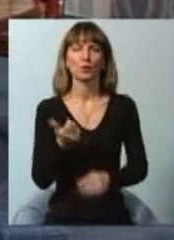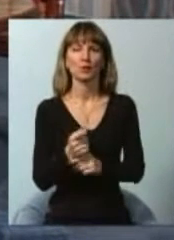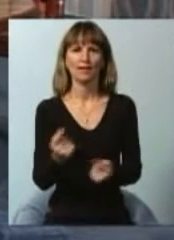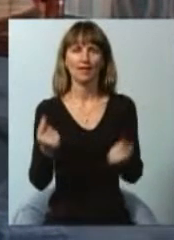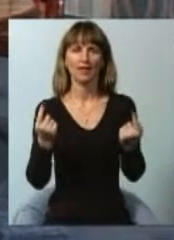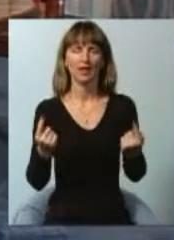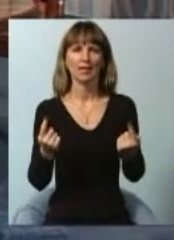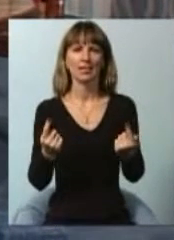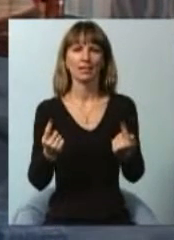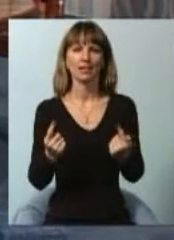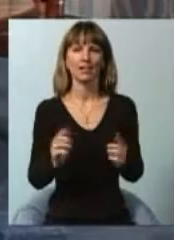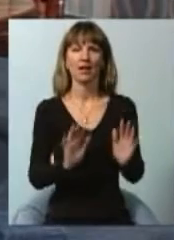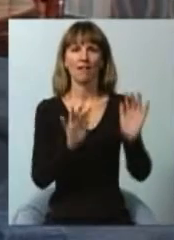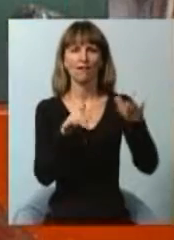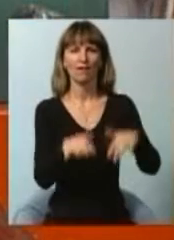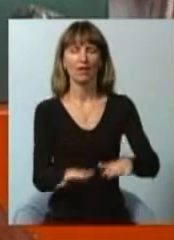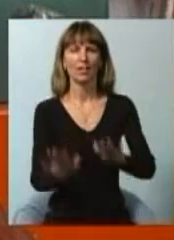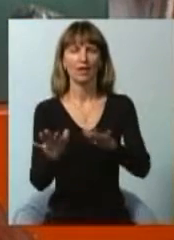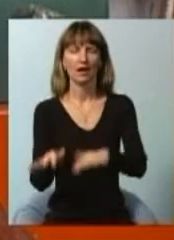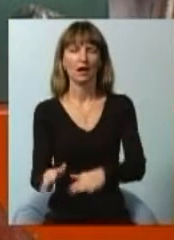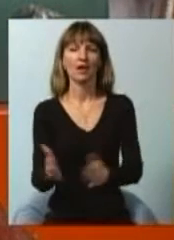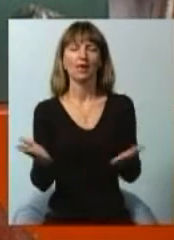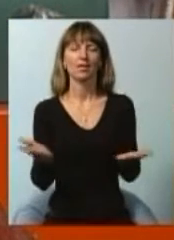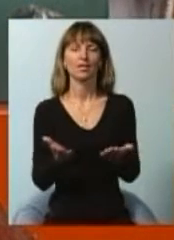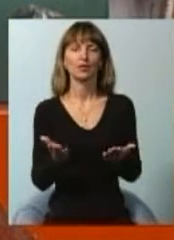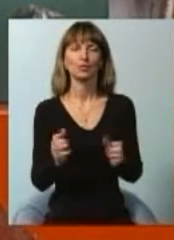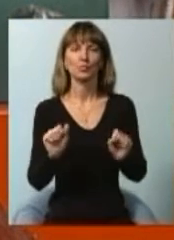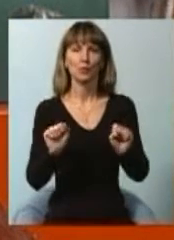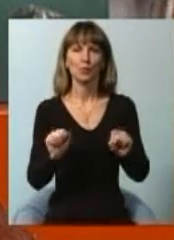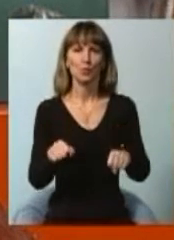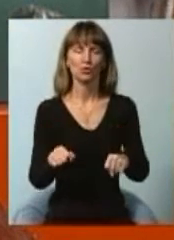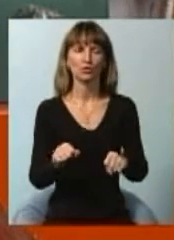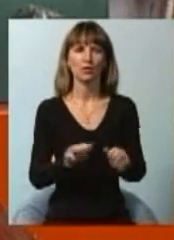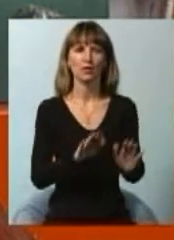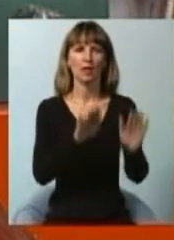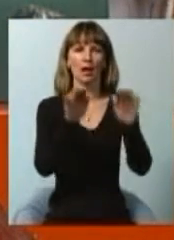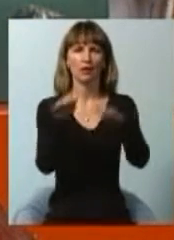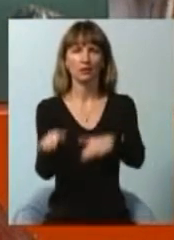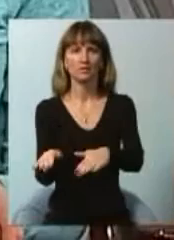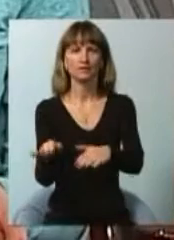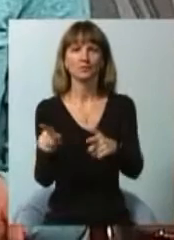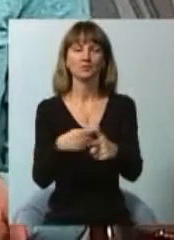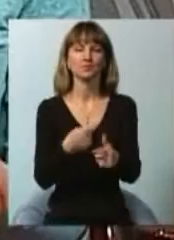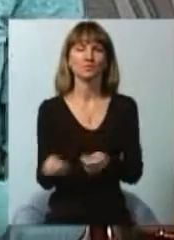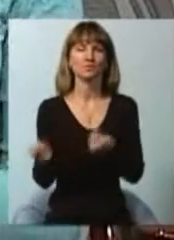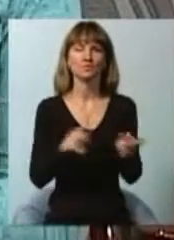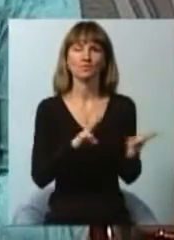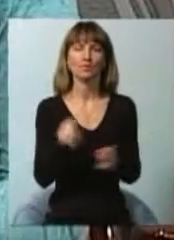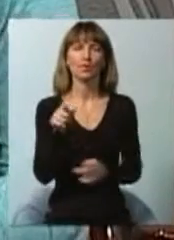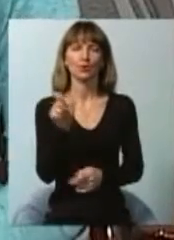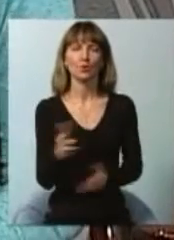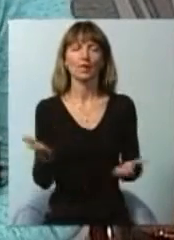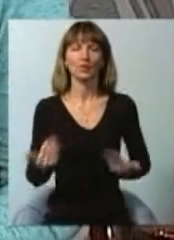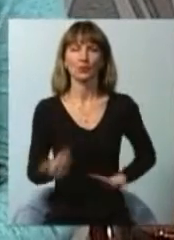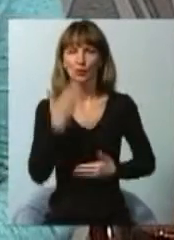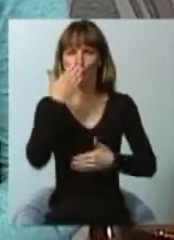великі хвилі, які можуть накрити її. Або зашкодити тим людям, які